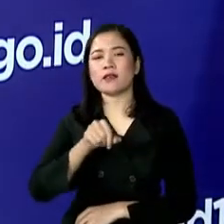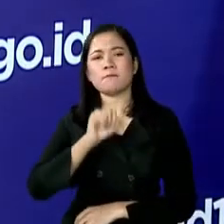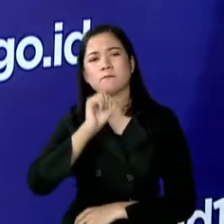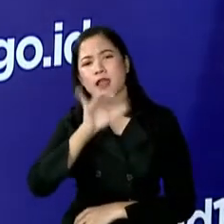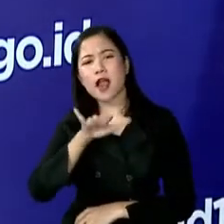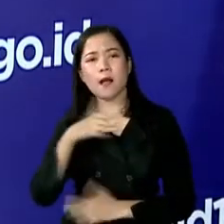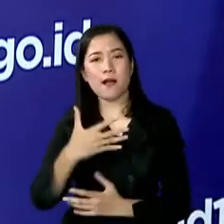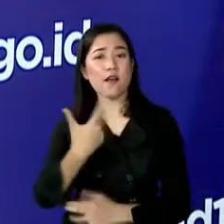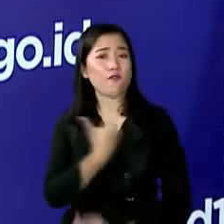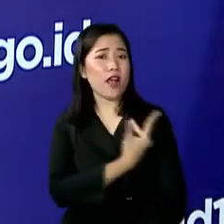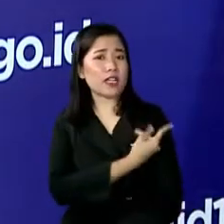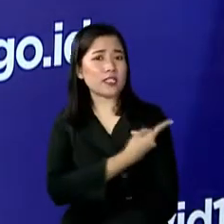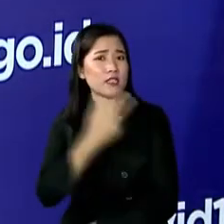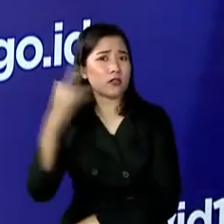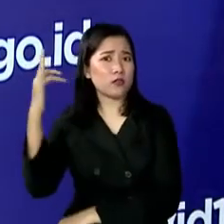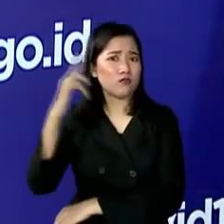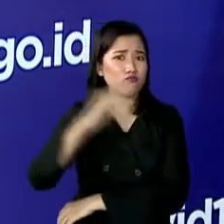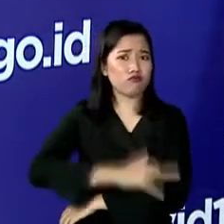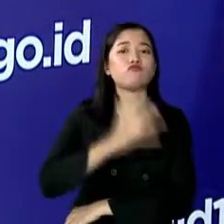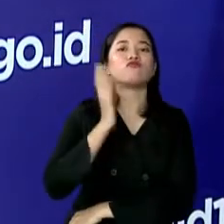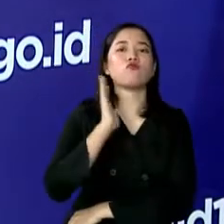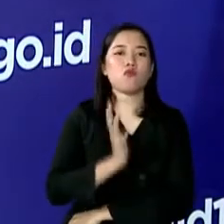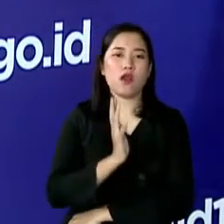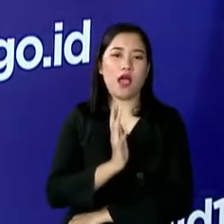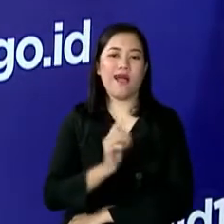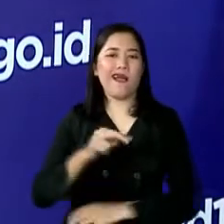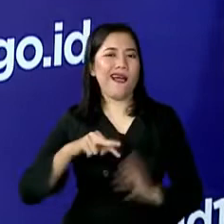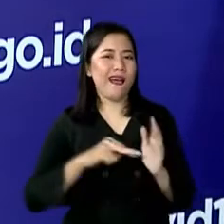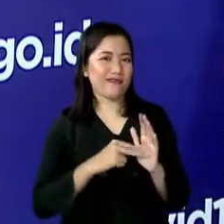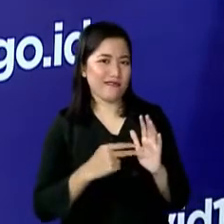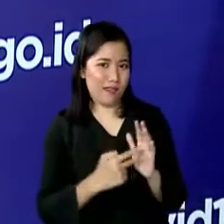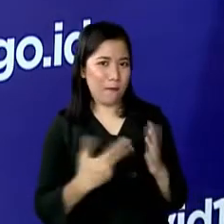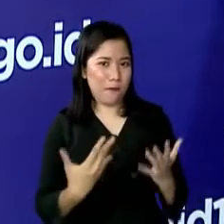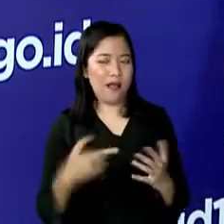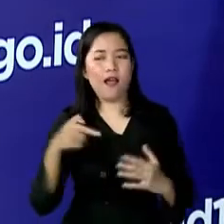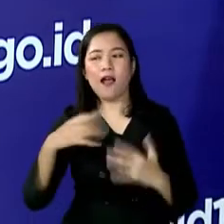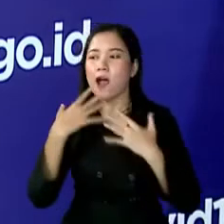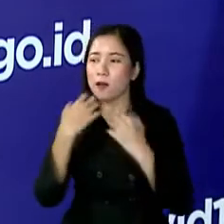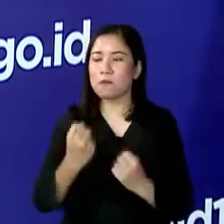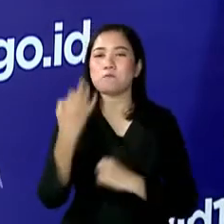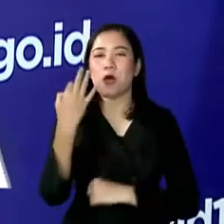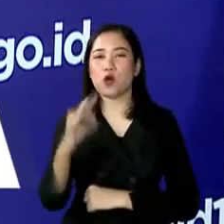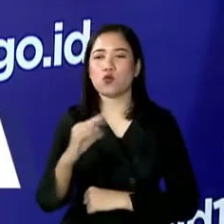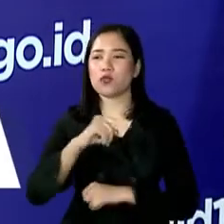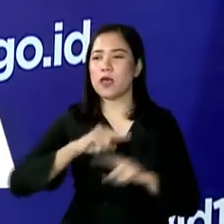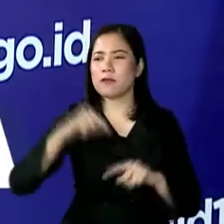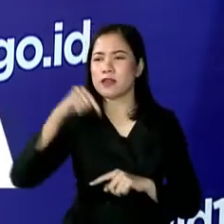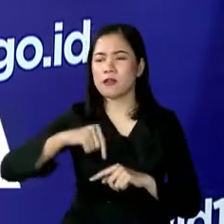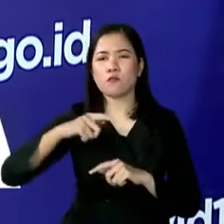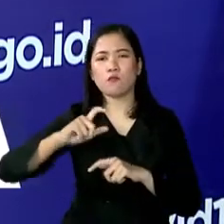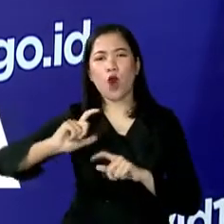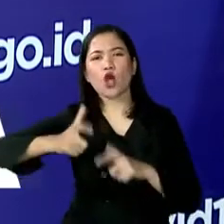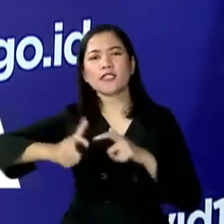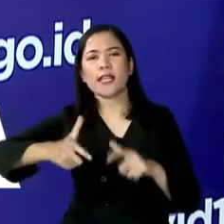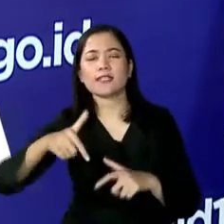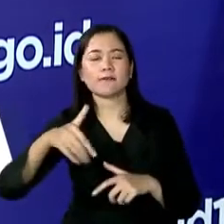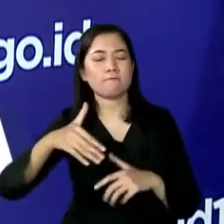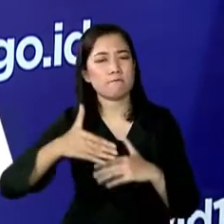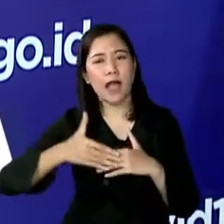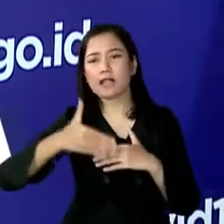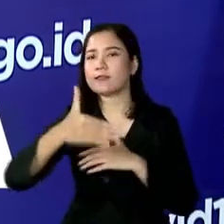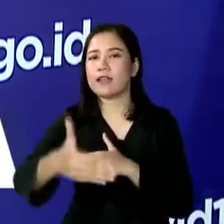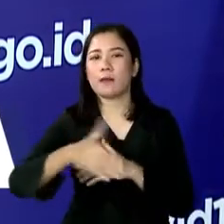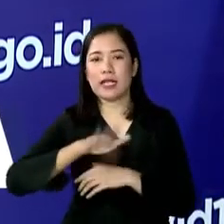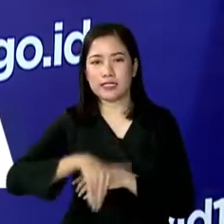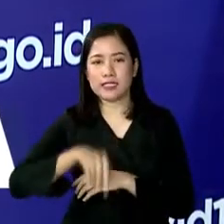vaksin sudah tiba nih artinya Harapan Baru bagi kita semua tapi proses ini masih panjangnya pemerintah sendiri gimana kabarnya